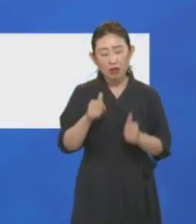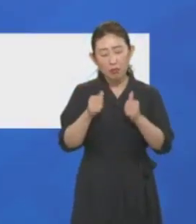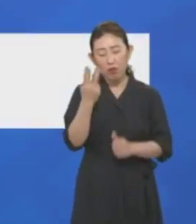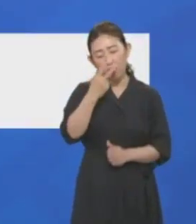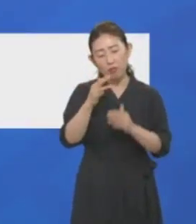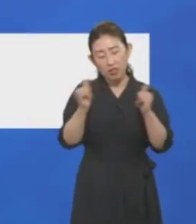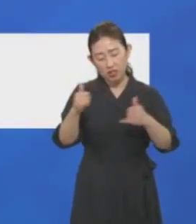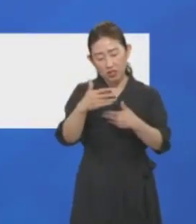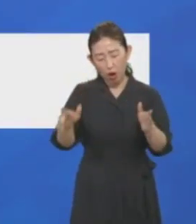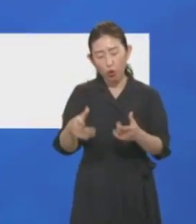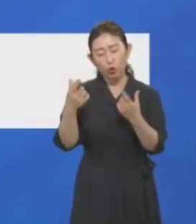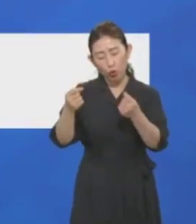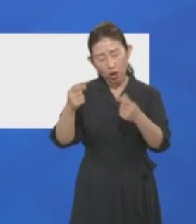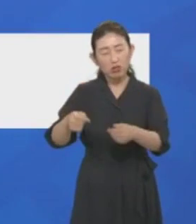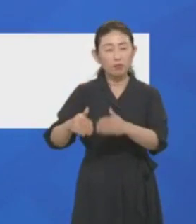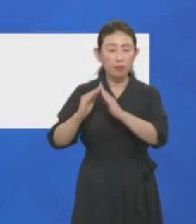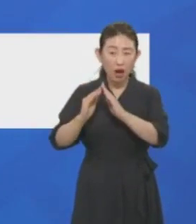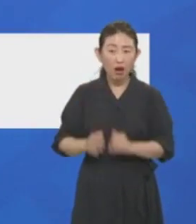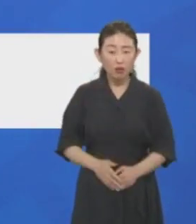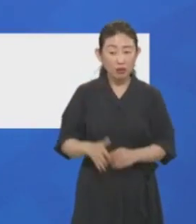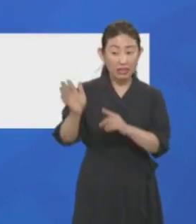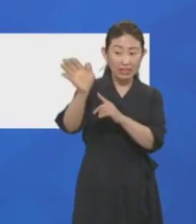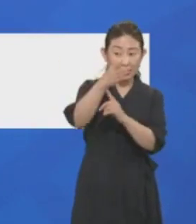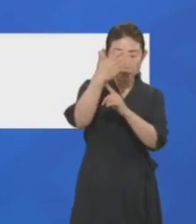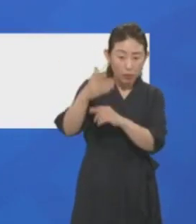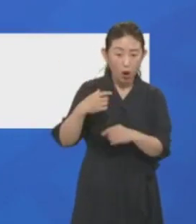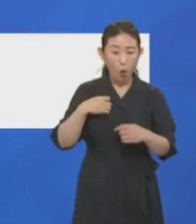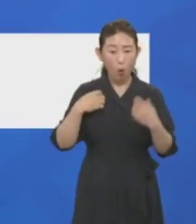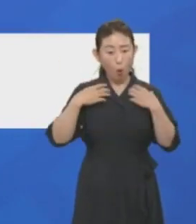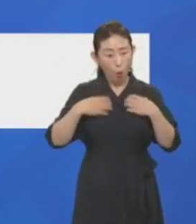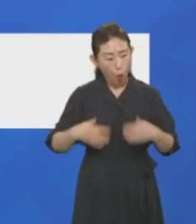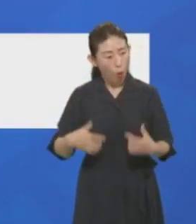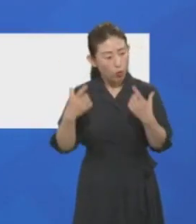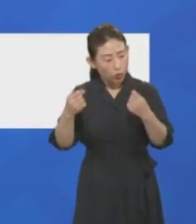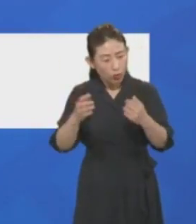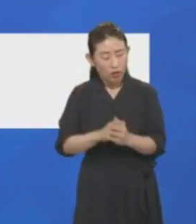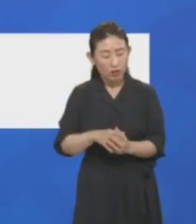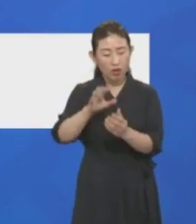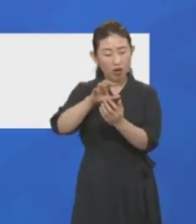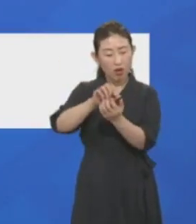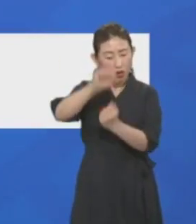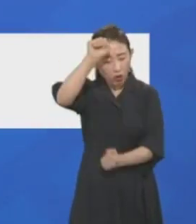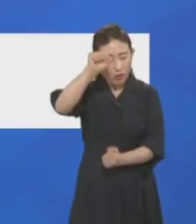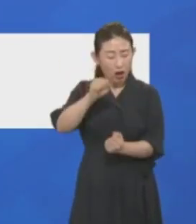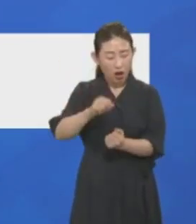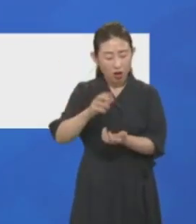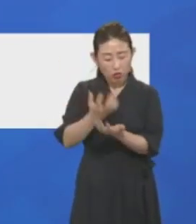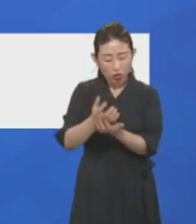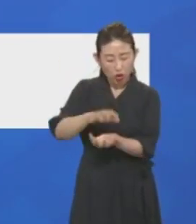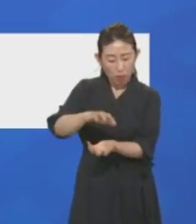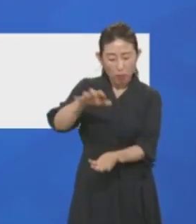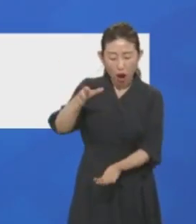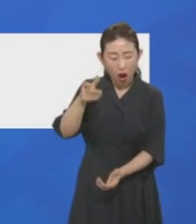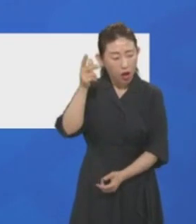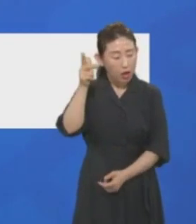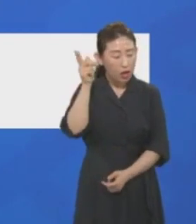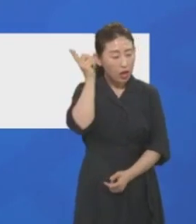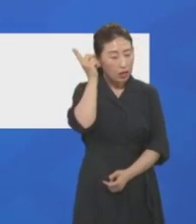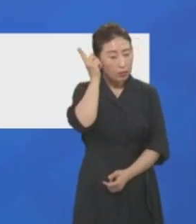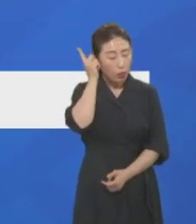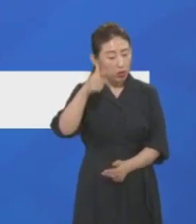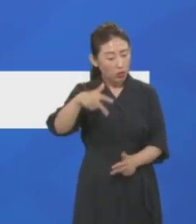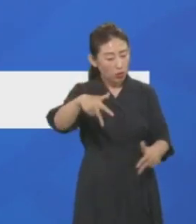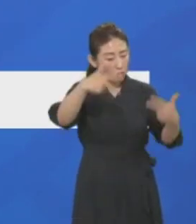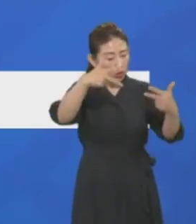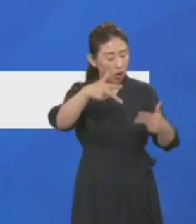꾸민 겁니다. 또 우리 검찰기, 또 법복, 또 뭐 영장을 이렇게 비치해놓고 유도를 하다 보니까 대부분